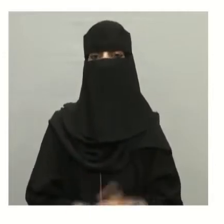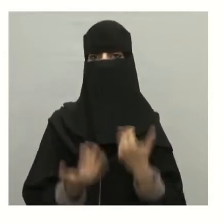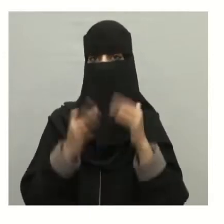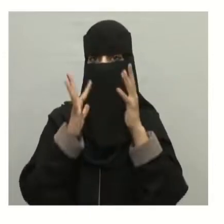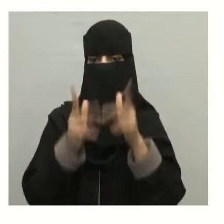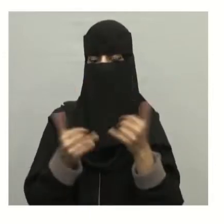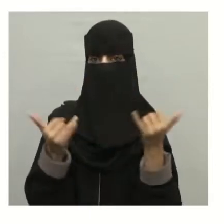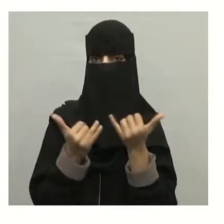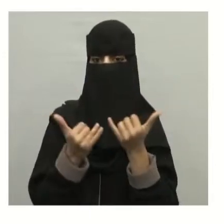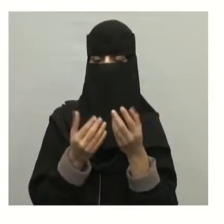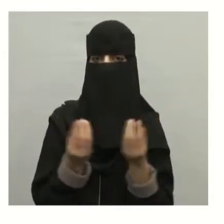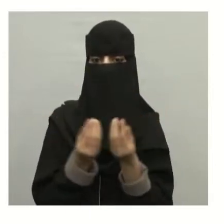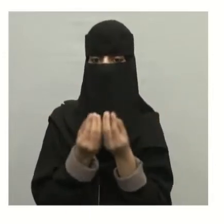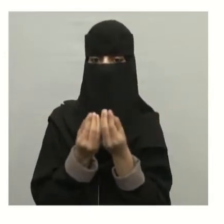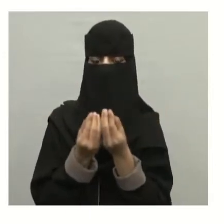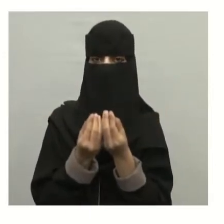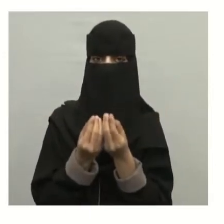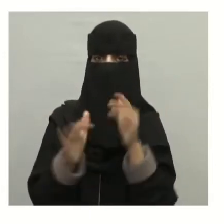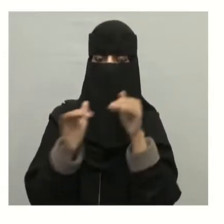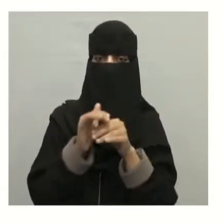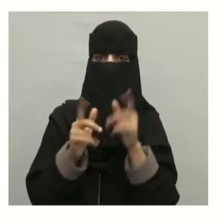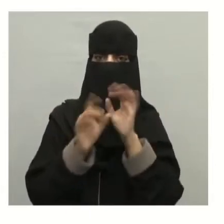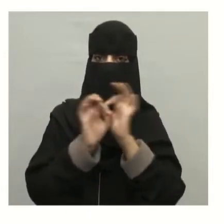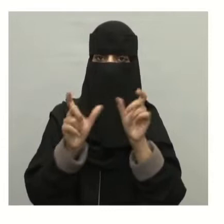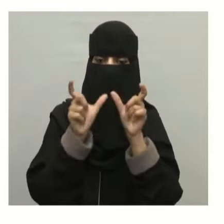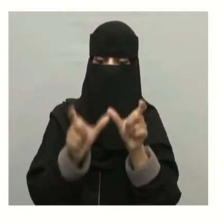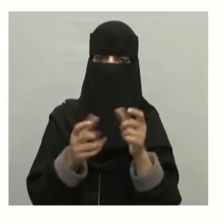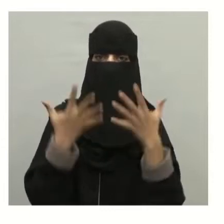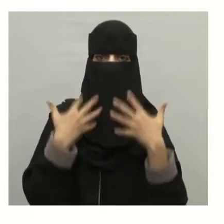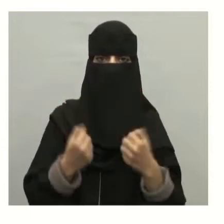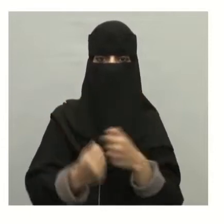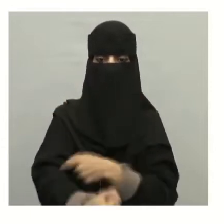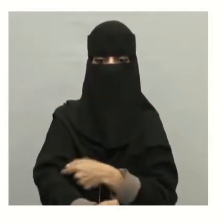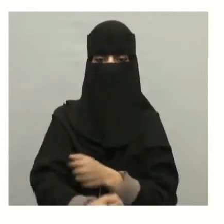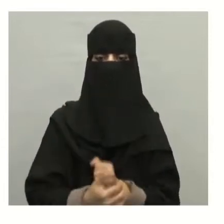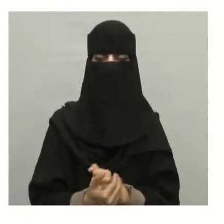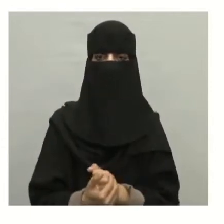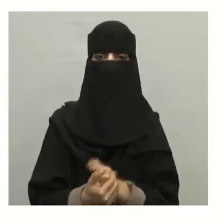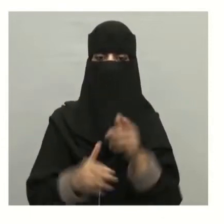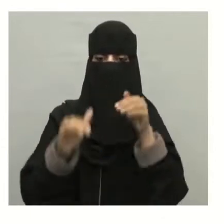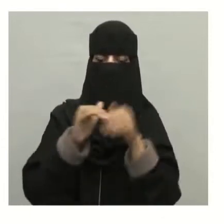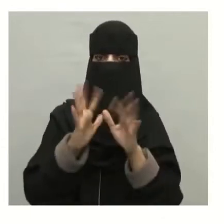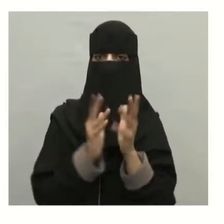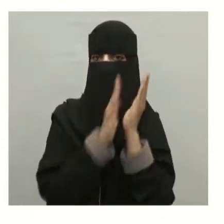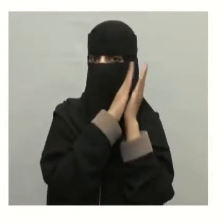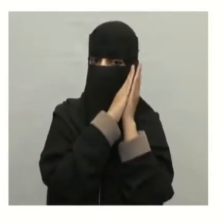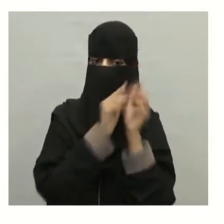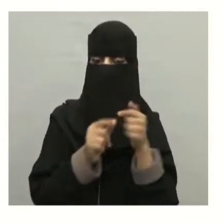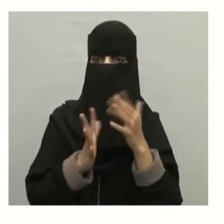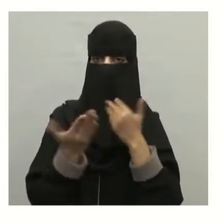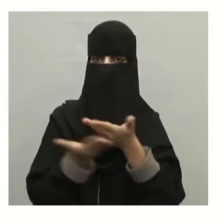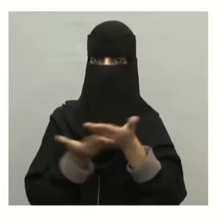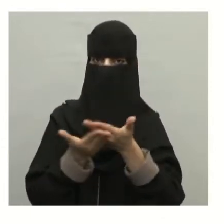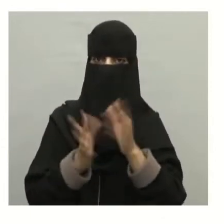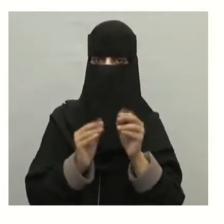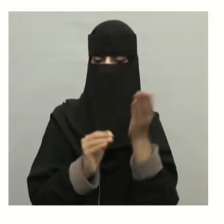ذكرنا أهم مرافق المنزل والتي تحتاج إلى وقاية صحية هي داخل غرف المنزل، وتحدثنا عنها